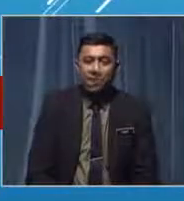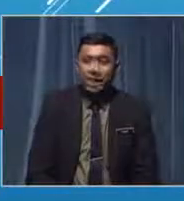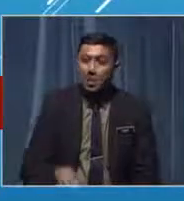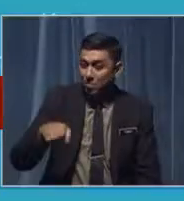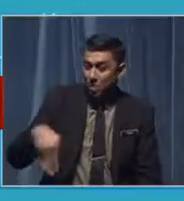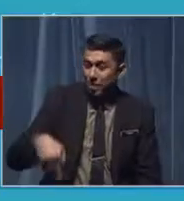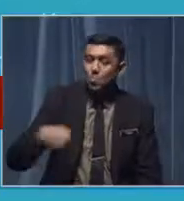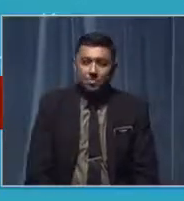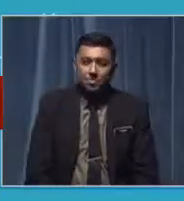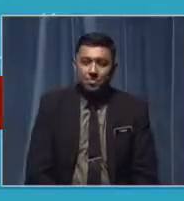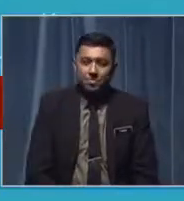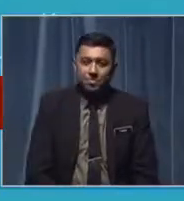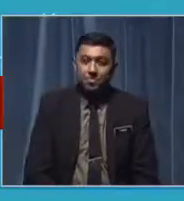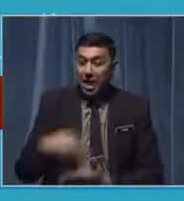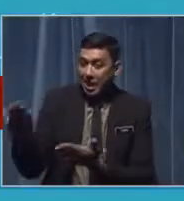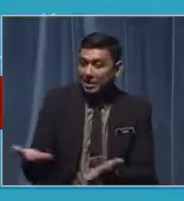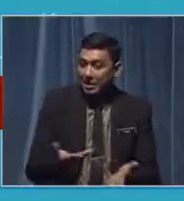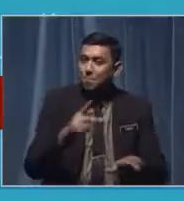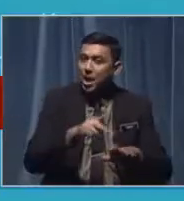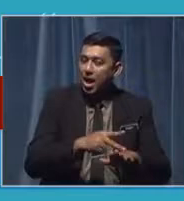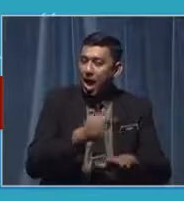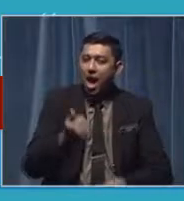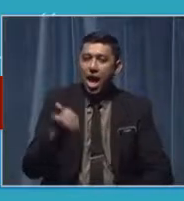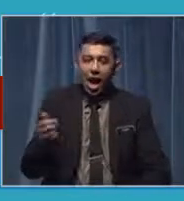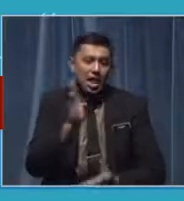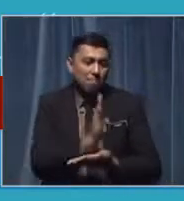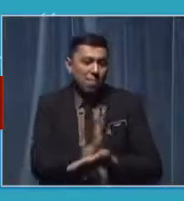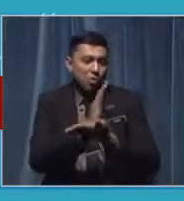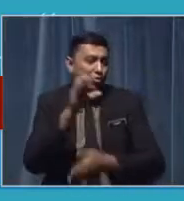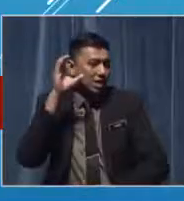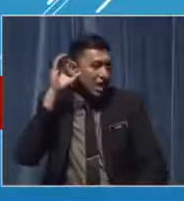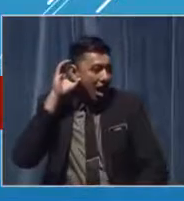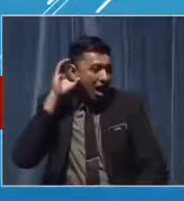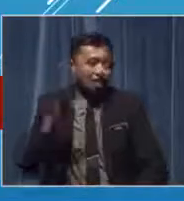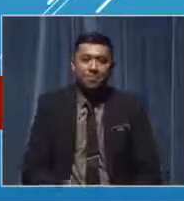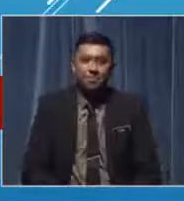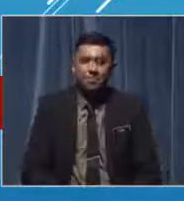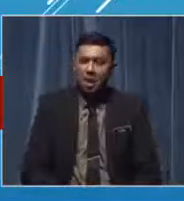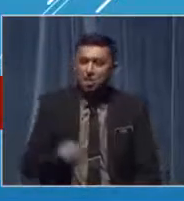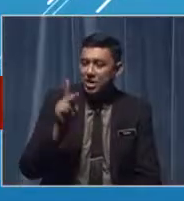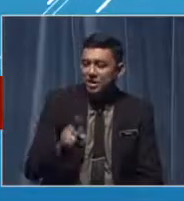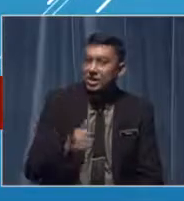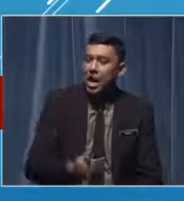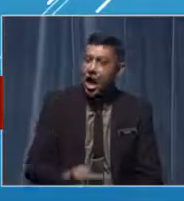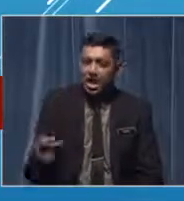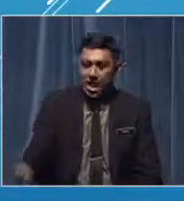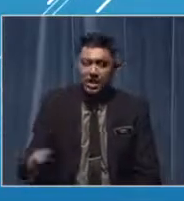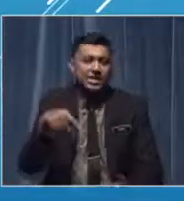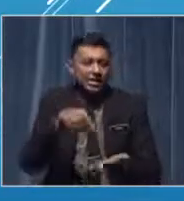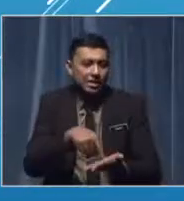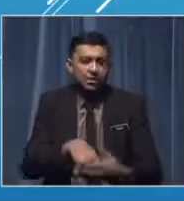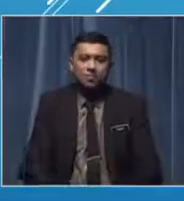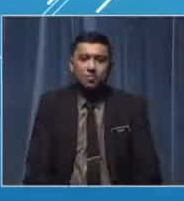Sebelum kita mula, sila pakai alat bantu dengar dan pastikan alat bantu dengar